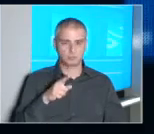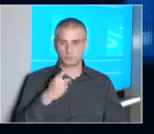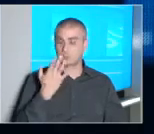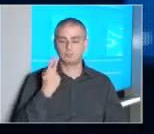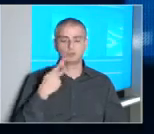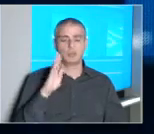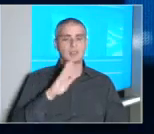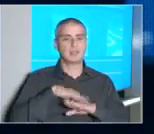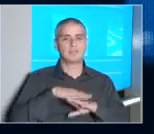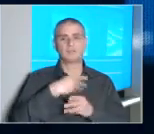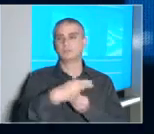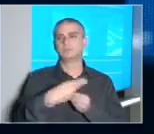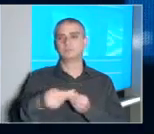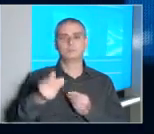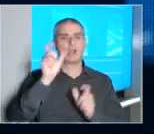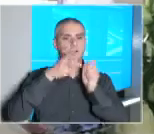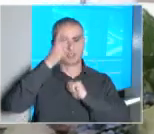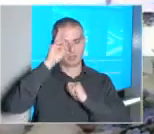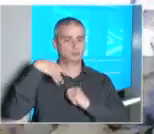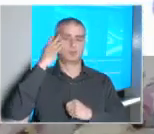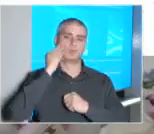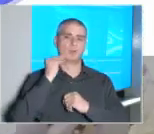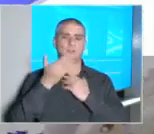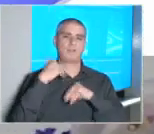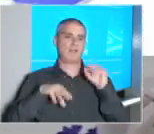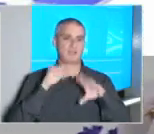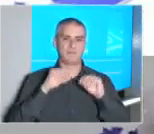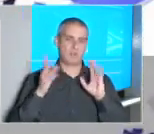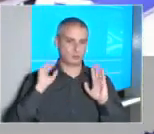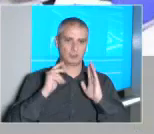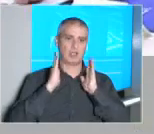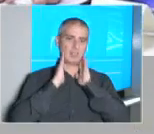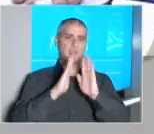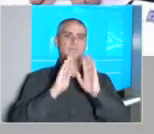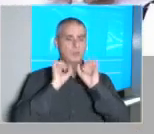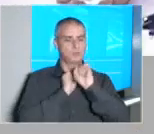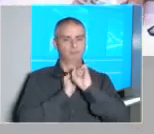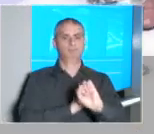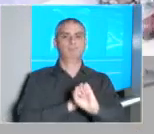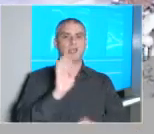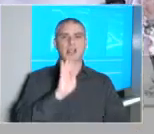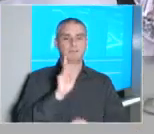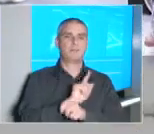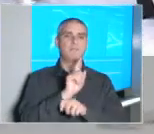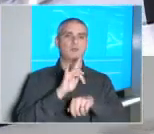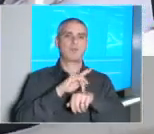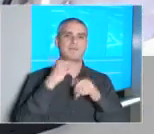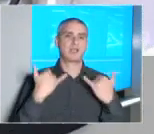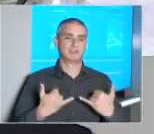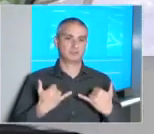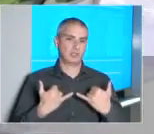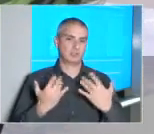כמה שיותר תיקים לחלק לאנשי הליכוד שיהיו מפסוטים לפני הבחירות, שתהיה להם נאמנות. נתניהו בתקופה הרגישה